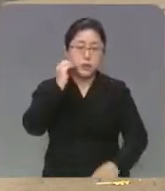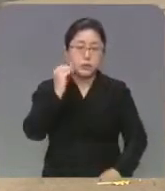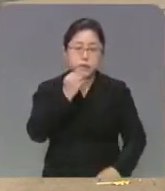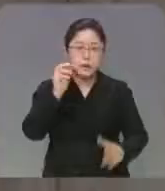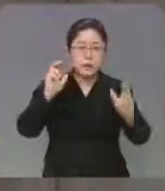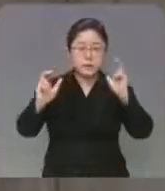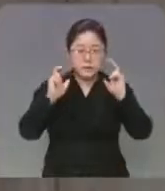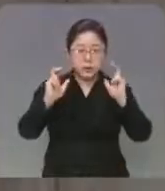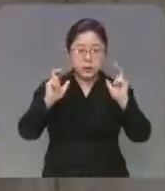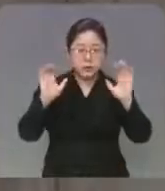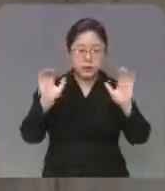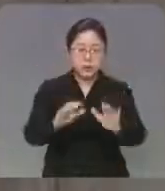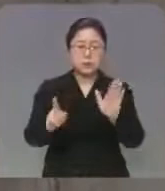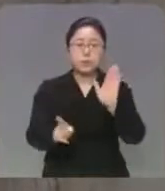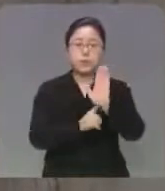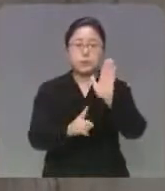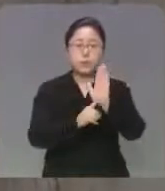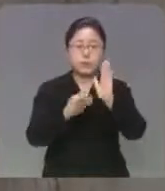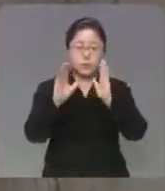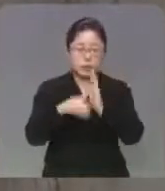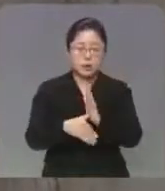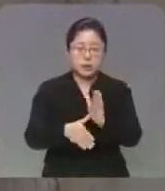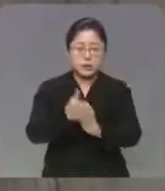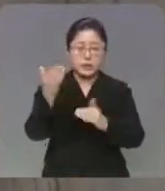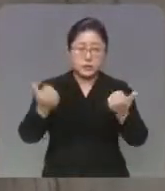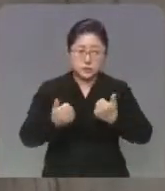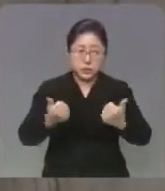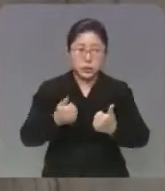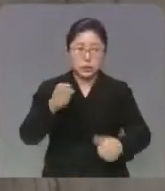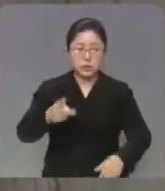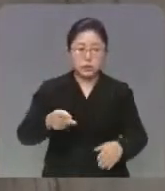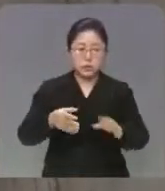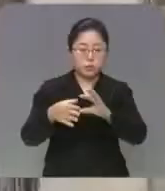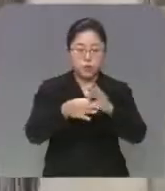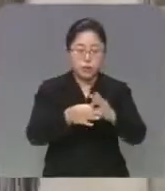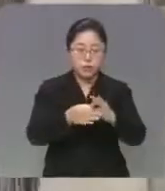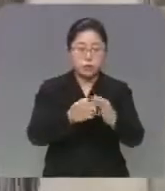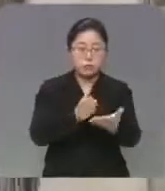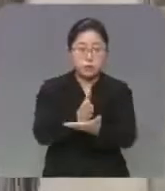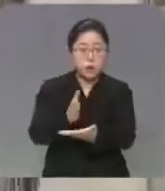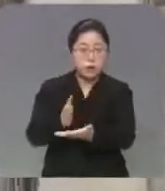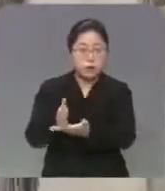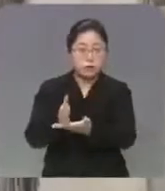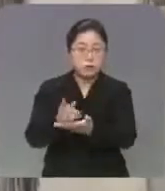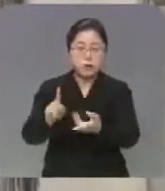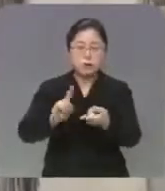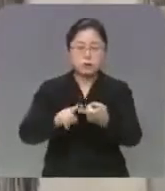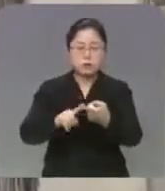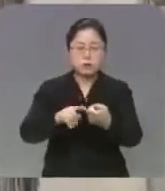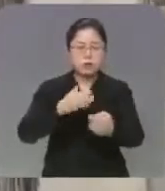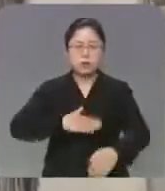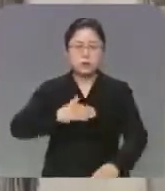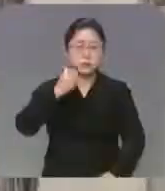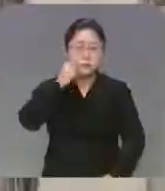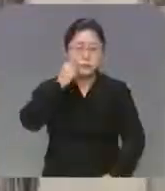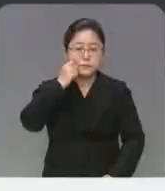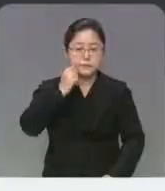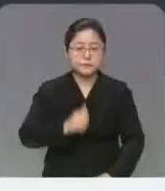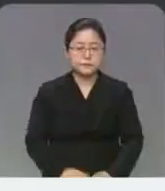사업자 의향서 모집 공고가 나기까지 시의회는 물론 관련 부서 대부분이 이 같은 사실을 알지